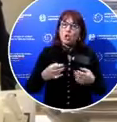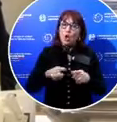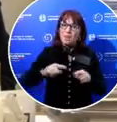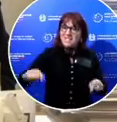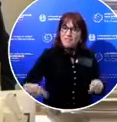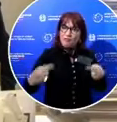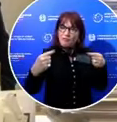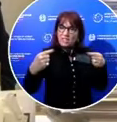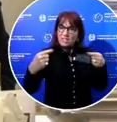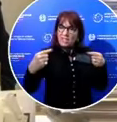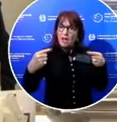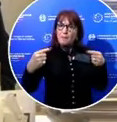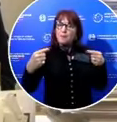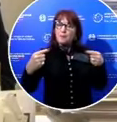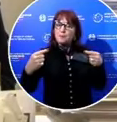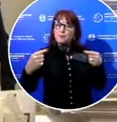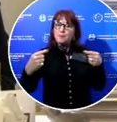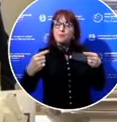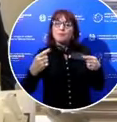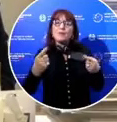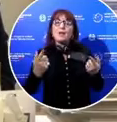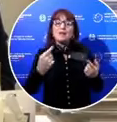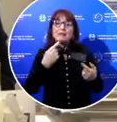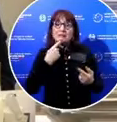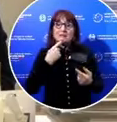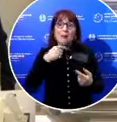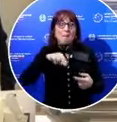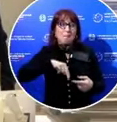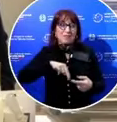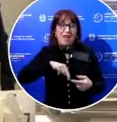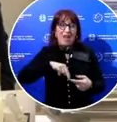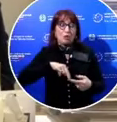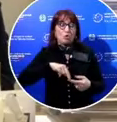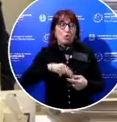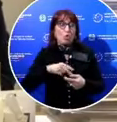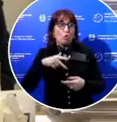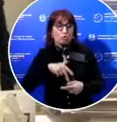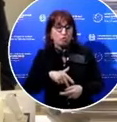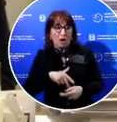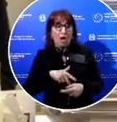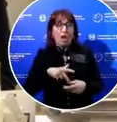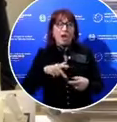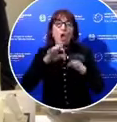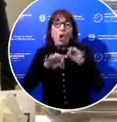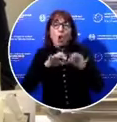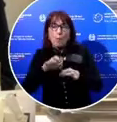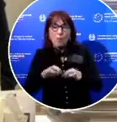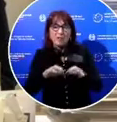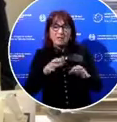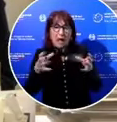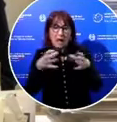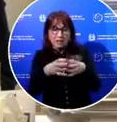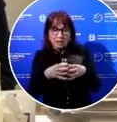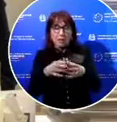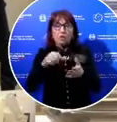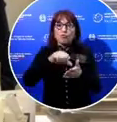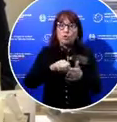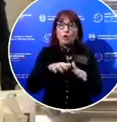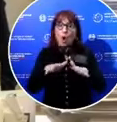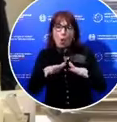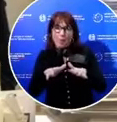è riservato al privato sociale, alle comunità terapeutiche, ai centri educativi, tra i quali